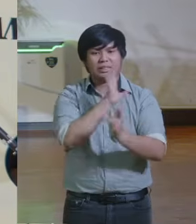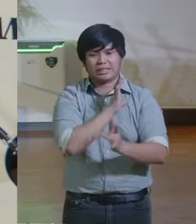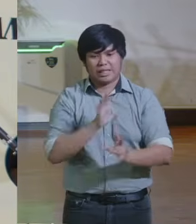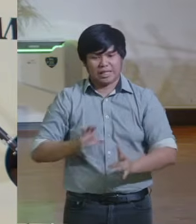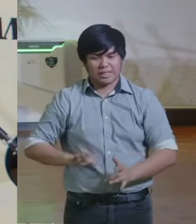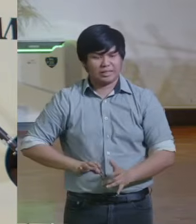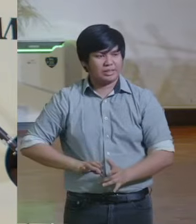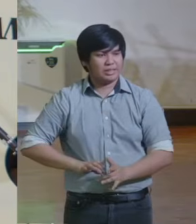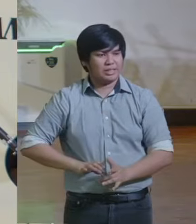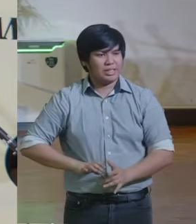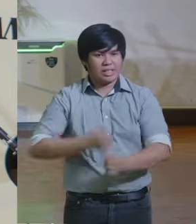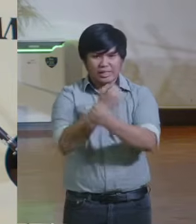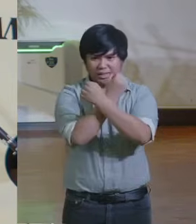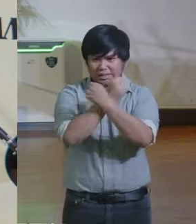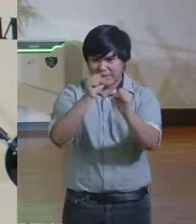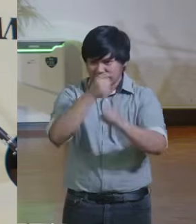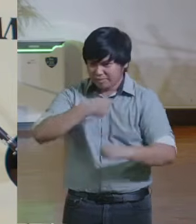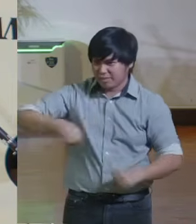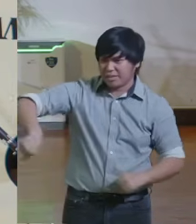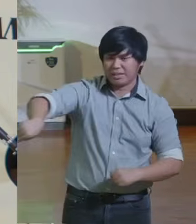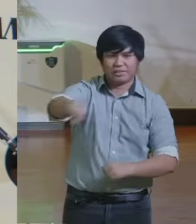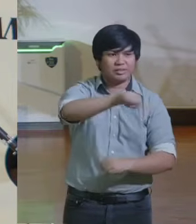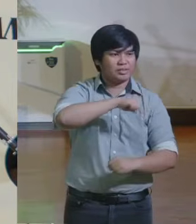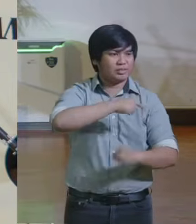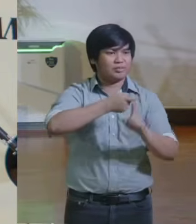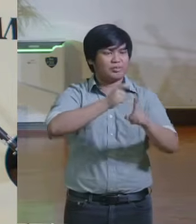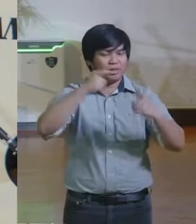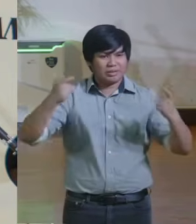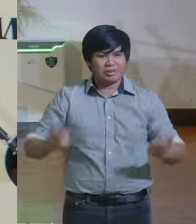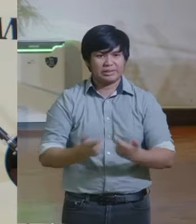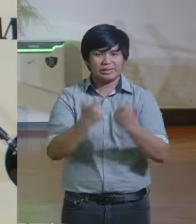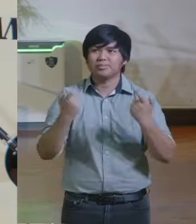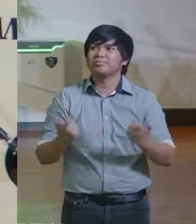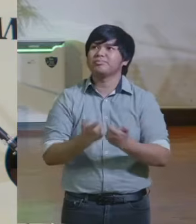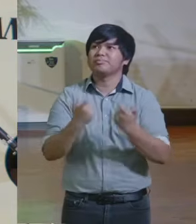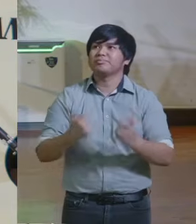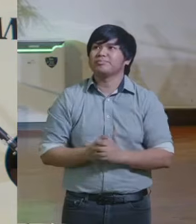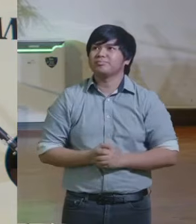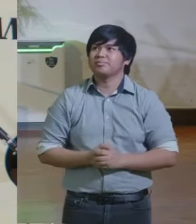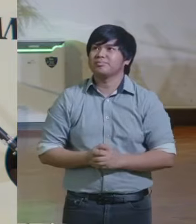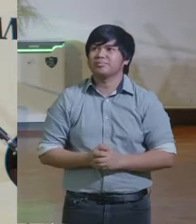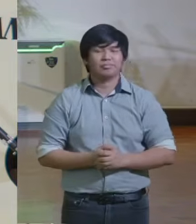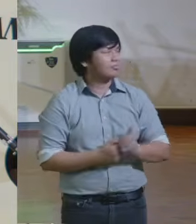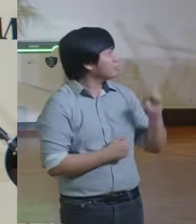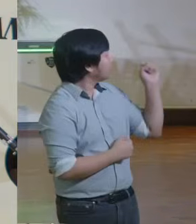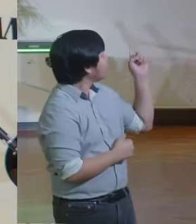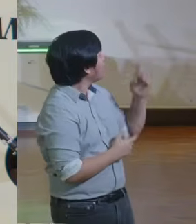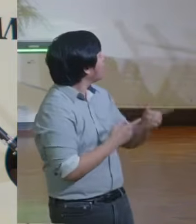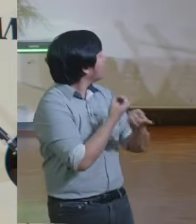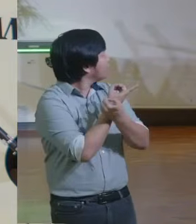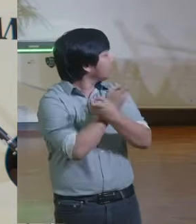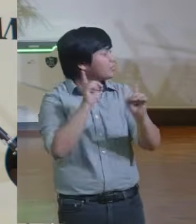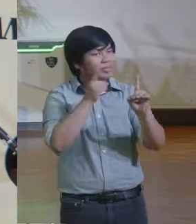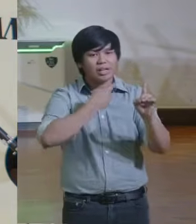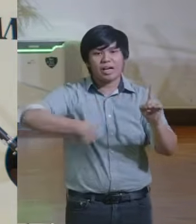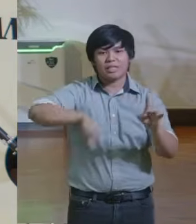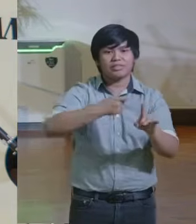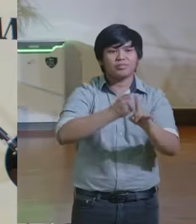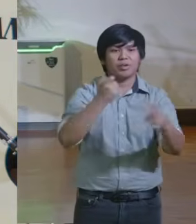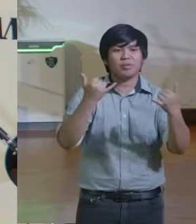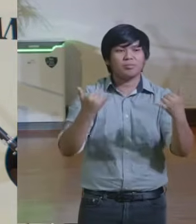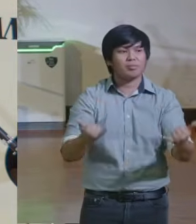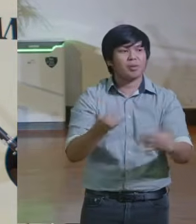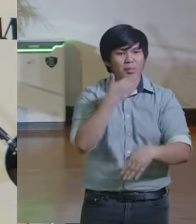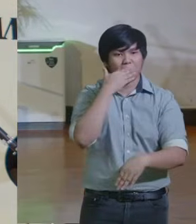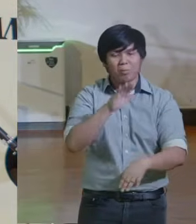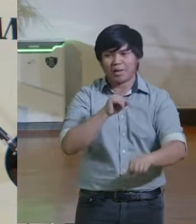niya upang iligtas tayo mula sa kasamaan at sa kahinatnan nito, to deliver us from the present